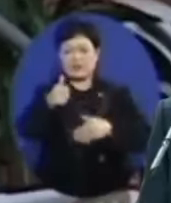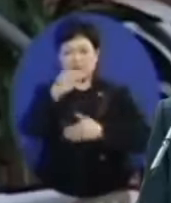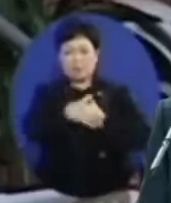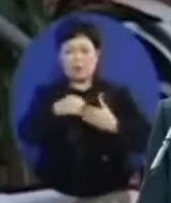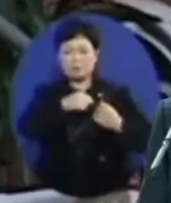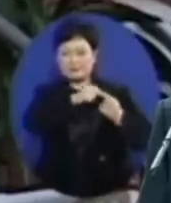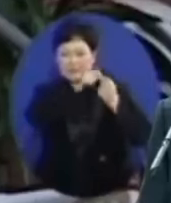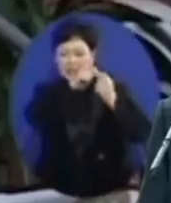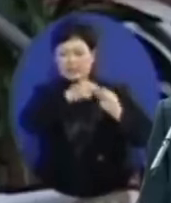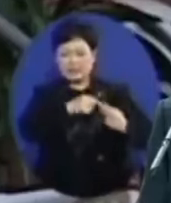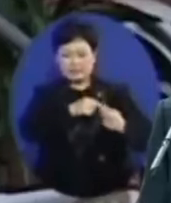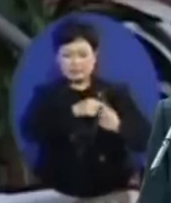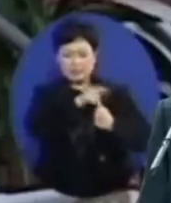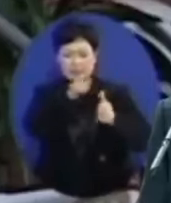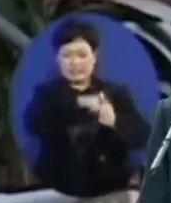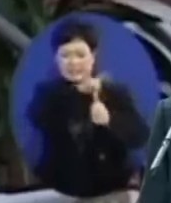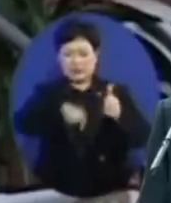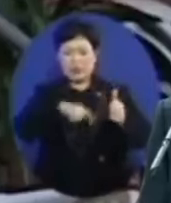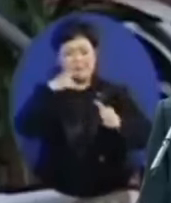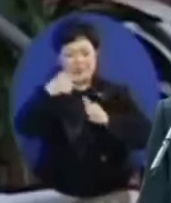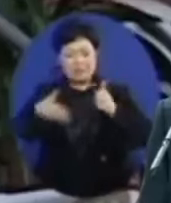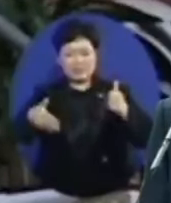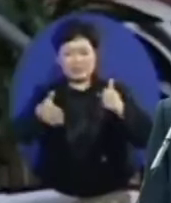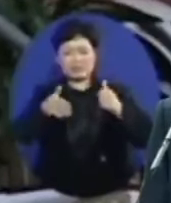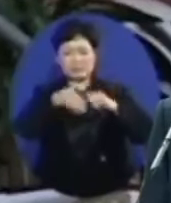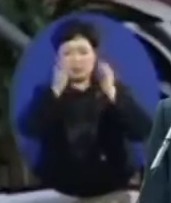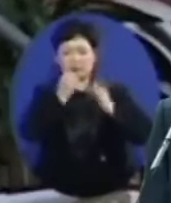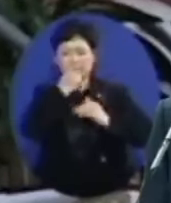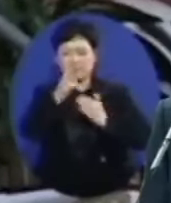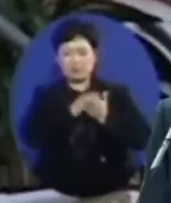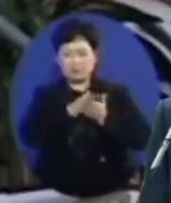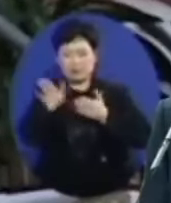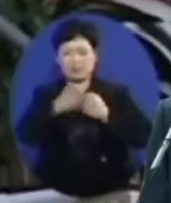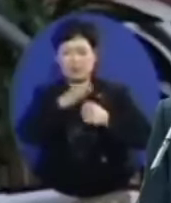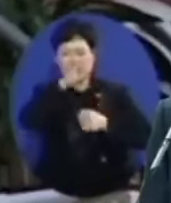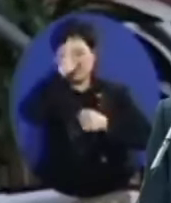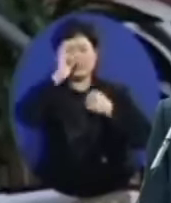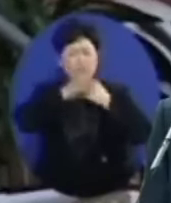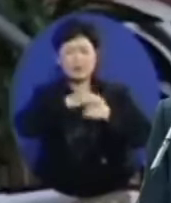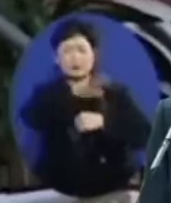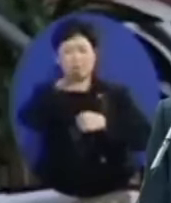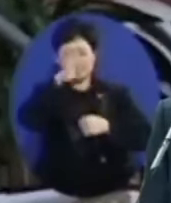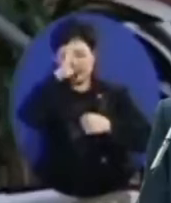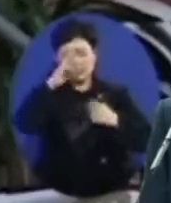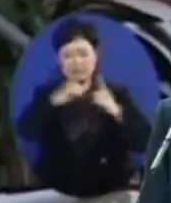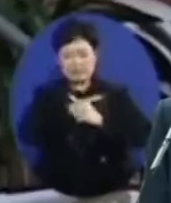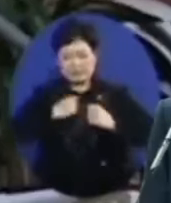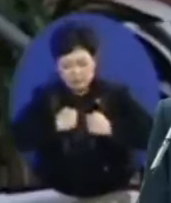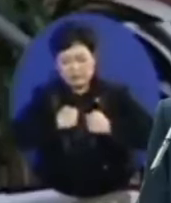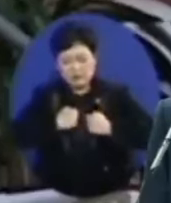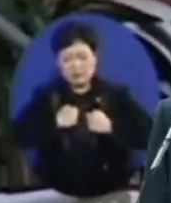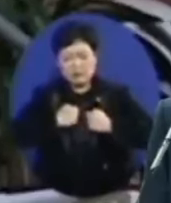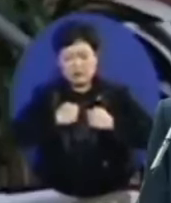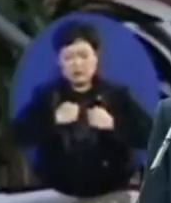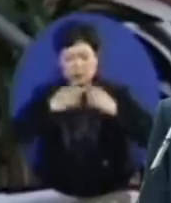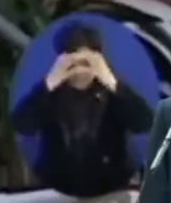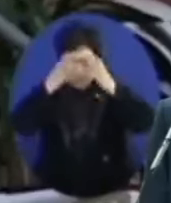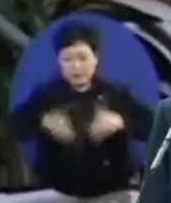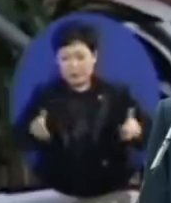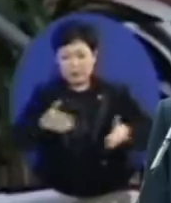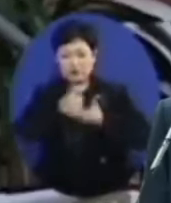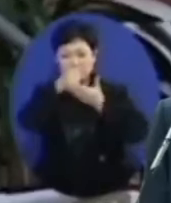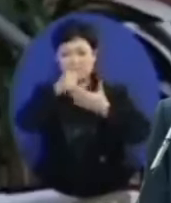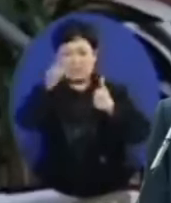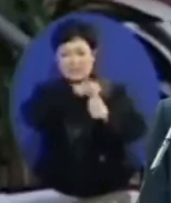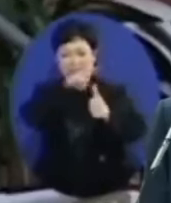찢고 피를 흘려 부패를 다 청산했으니까요. 우리가 우리 병 때문에 우리가 병을 걸머지고 고생할 필요 없습니다. 주님이 우리 위해서